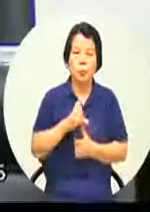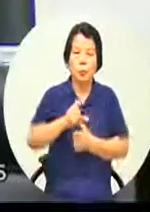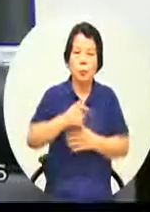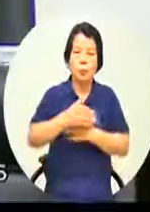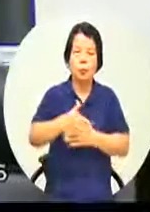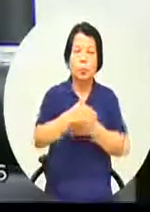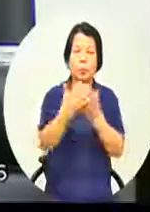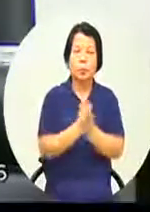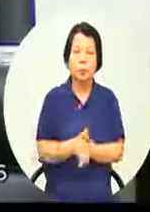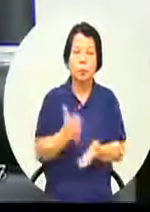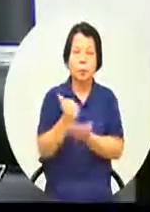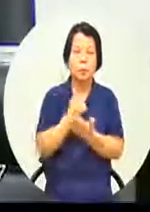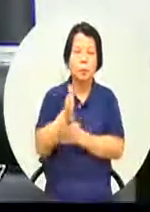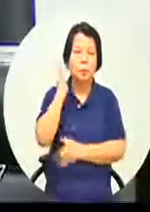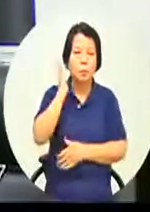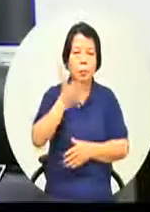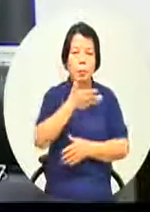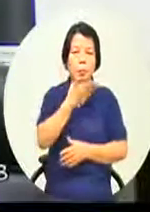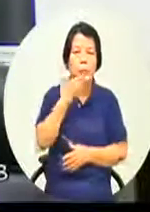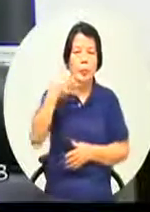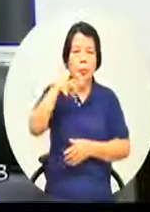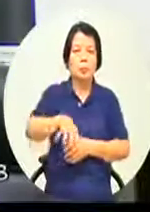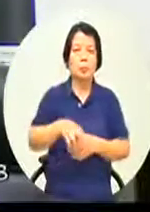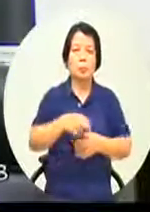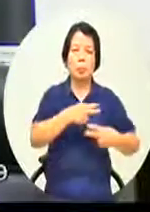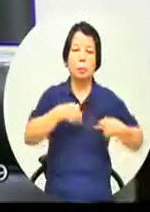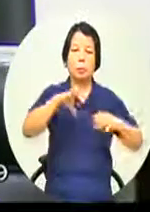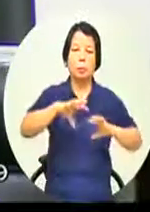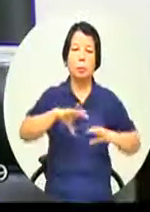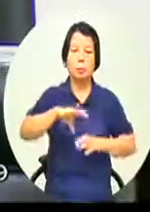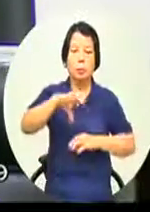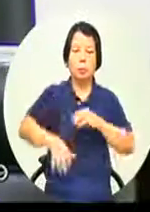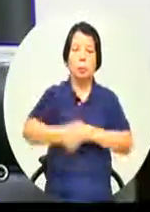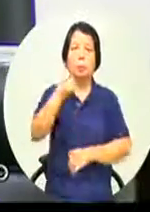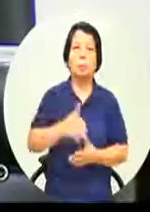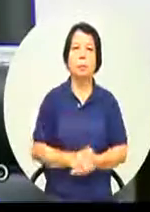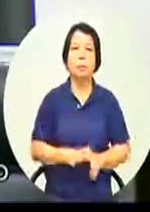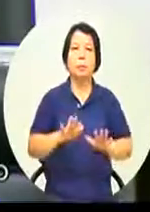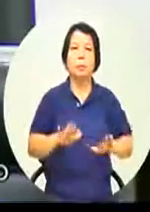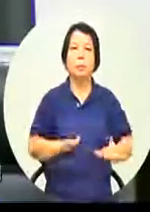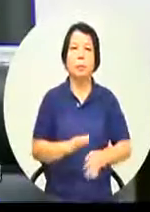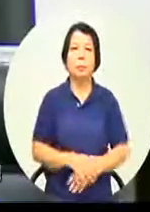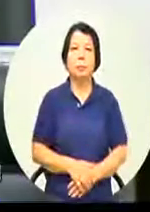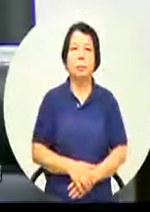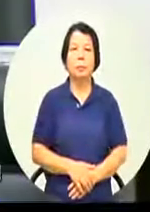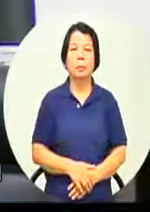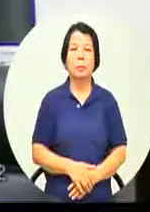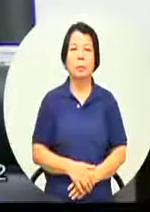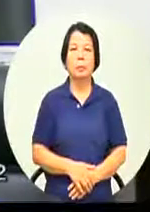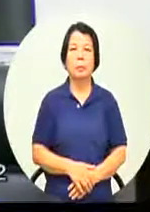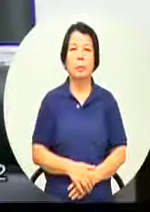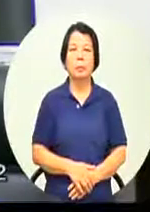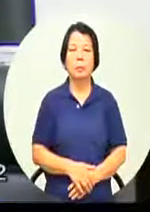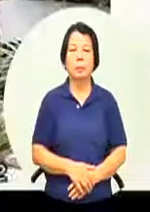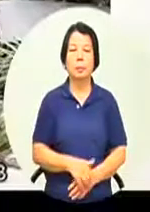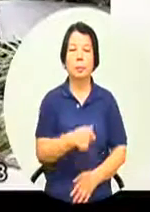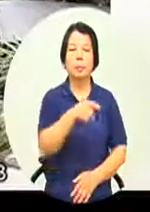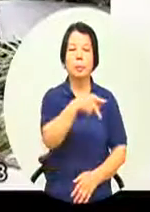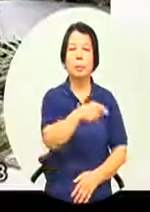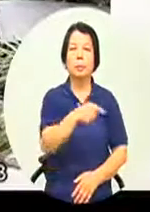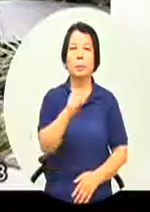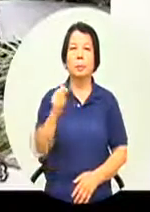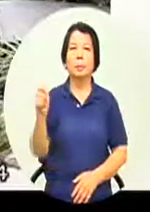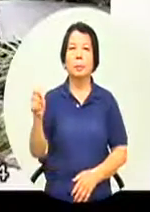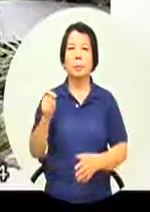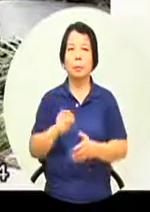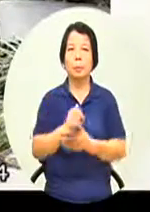蔡局长了哈。我想我现在给你目前哈PPT 的这个照片哈，这